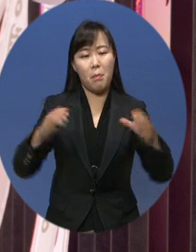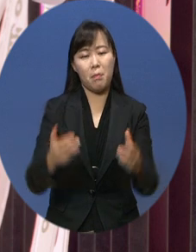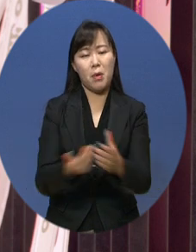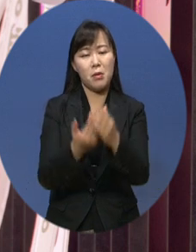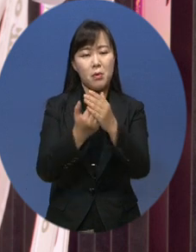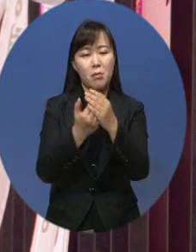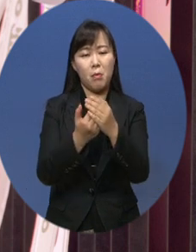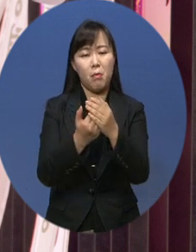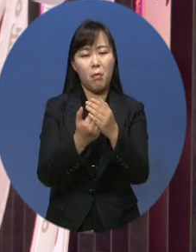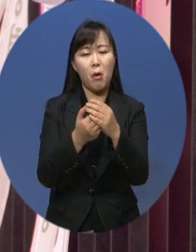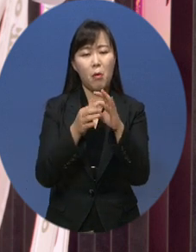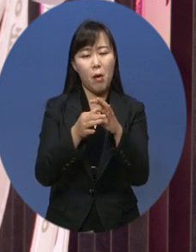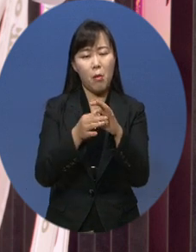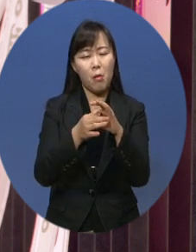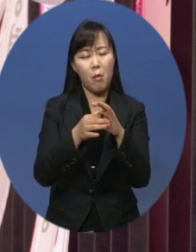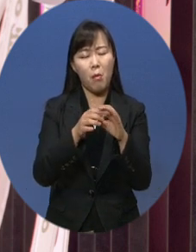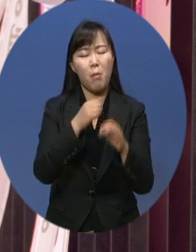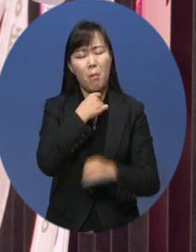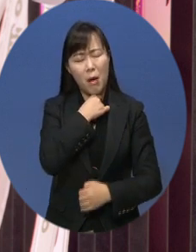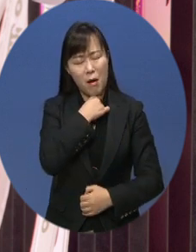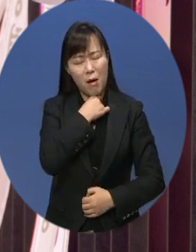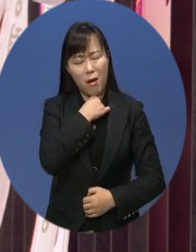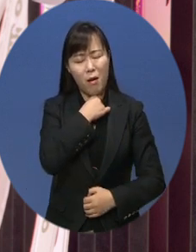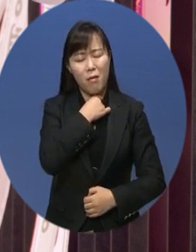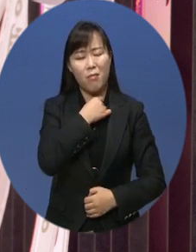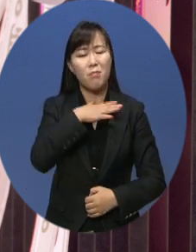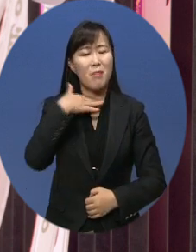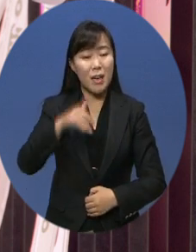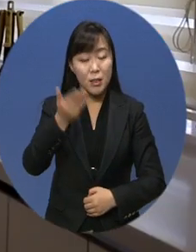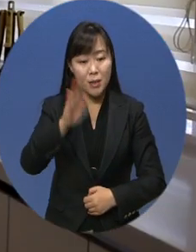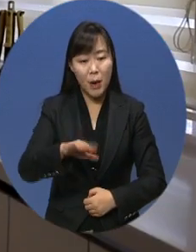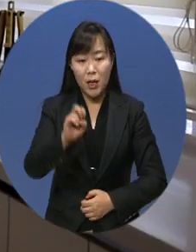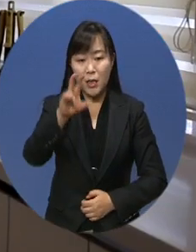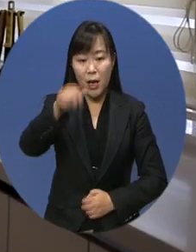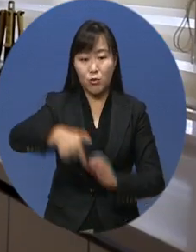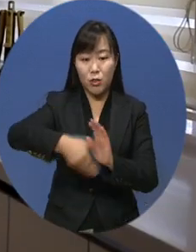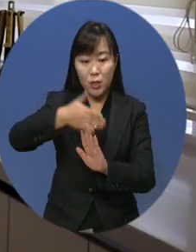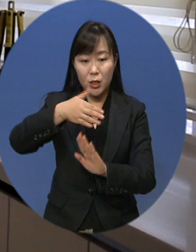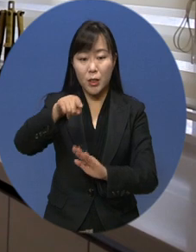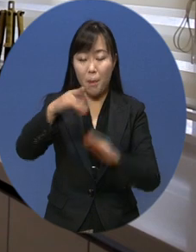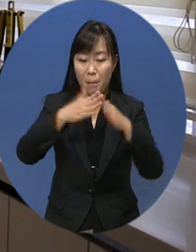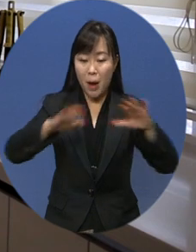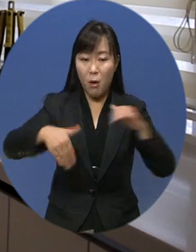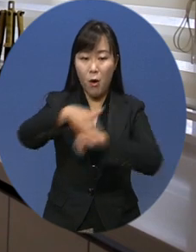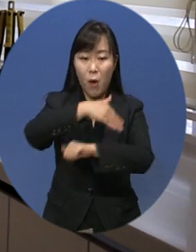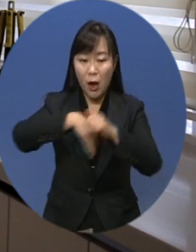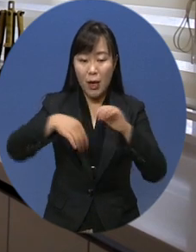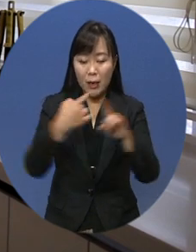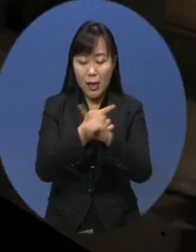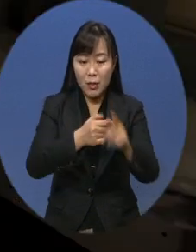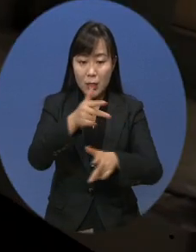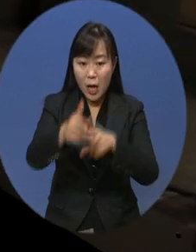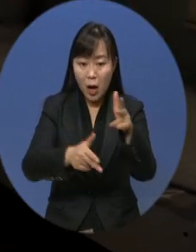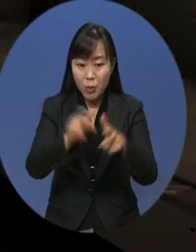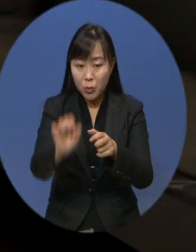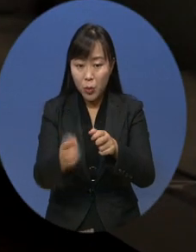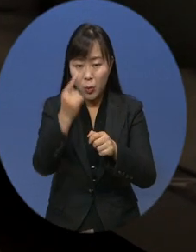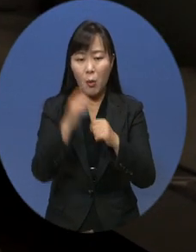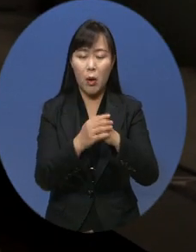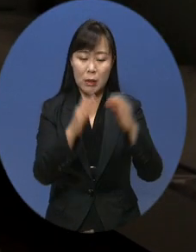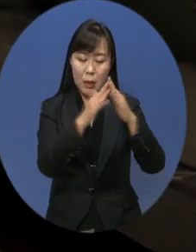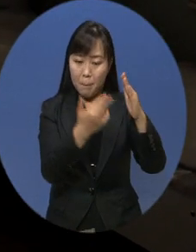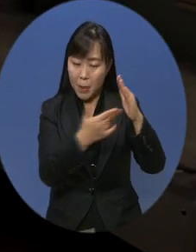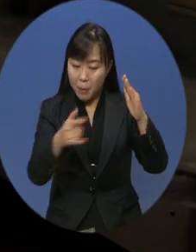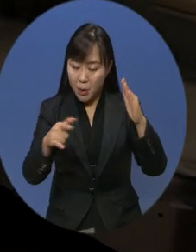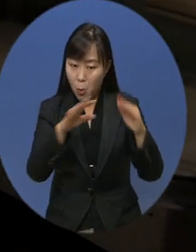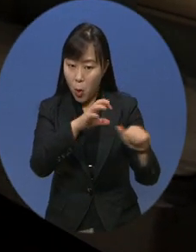발전에 활성화는 꿈을 꿀수 없었지만 양주시는 봉암리 마을 환경 개선 사업을 시작으로 빈집